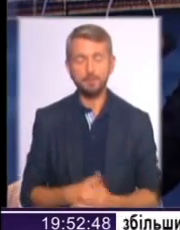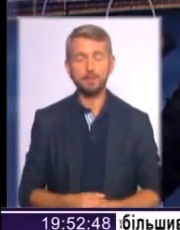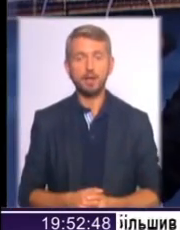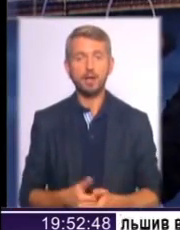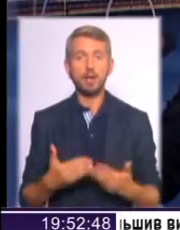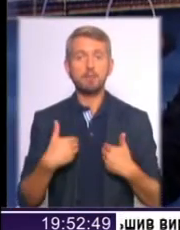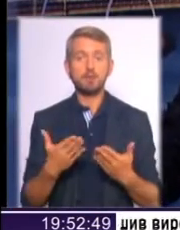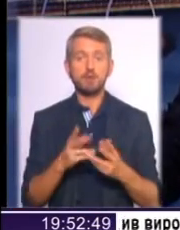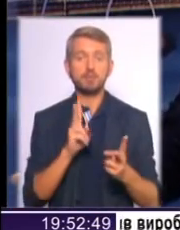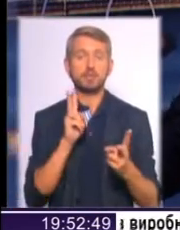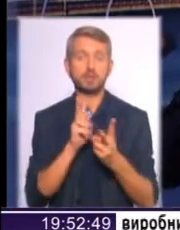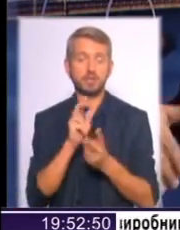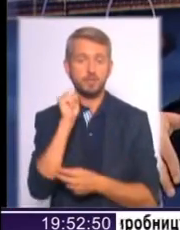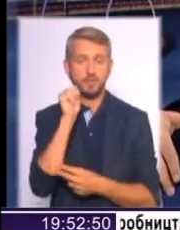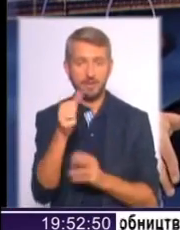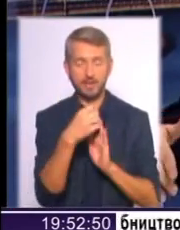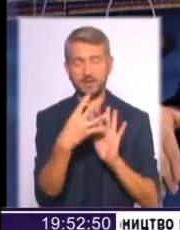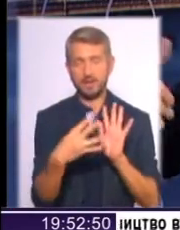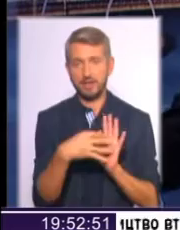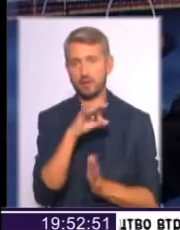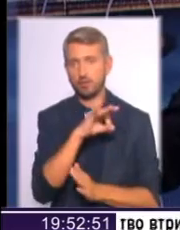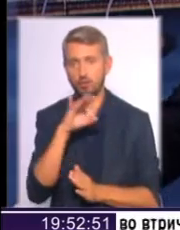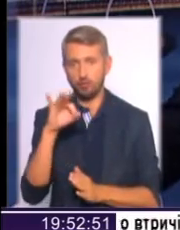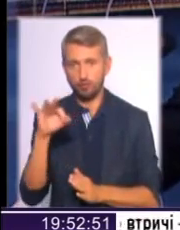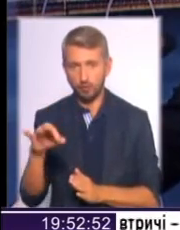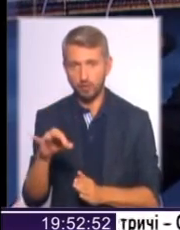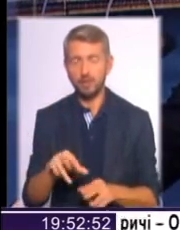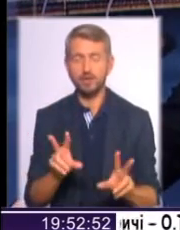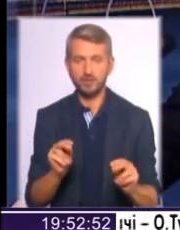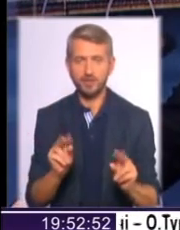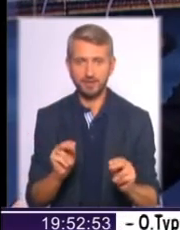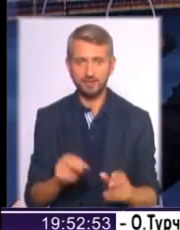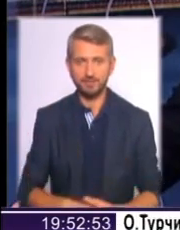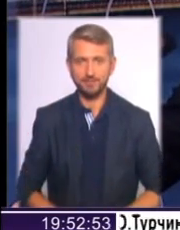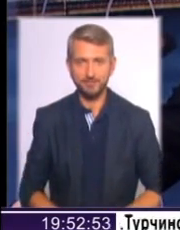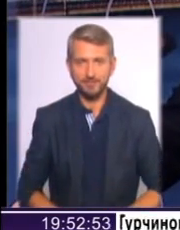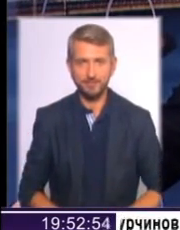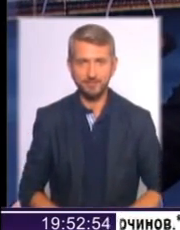Сергій Дойко. Зараз невеличка пауза, потім з наступними гостями на наступну тему. Будьте з нами.